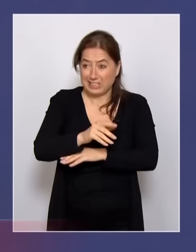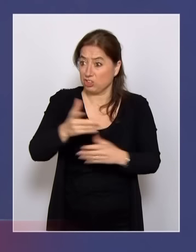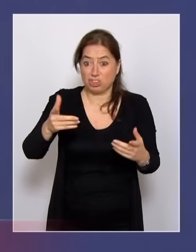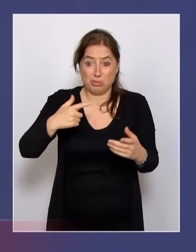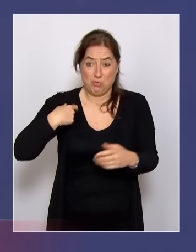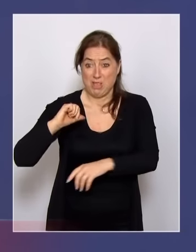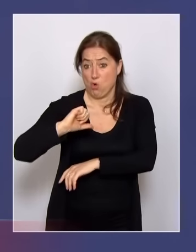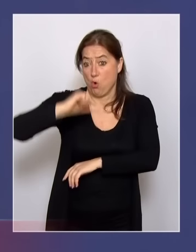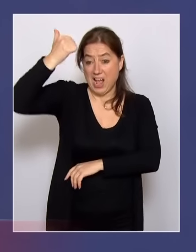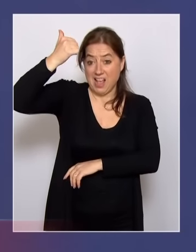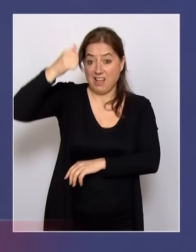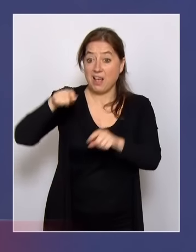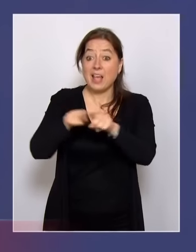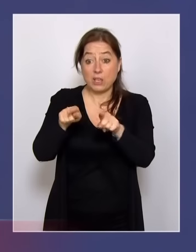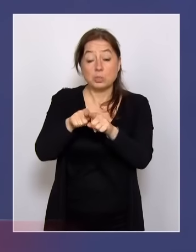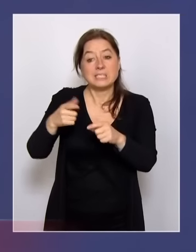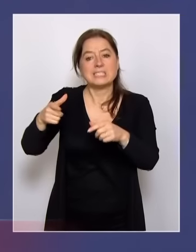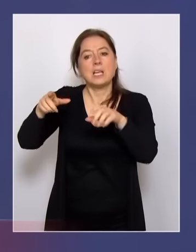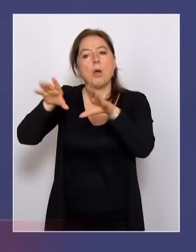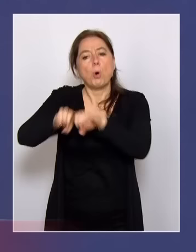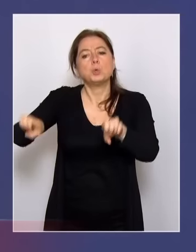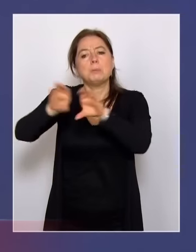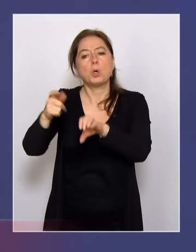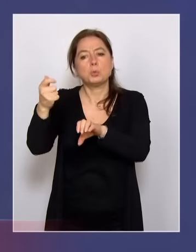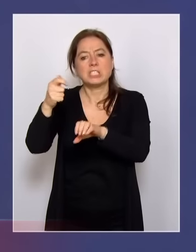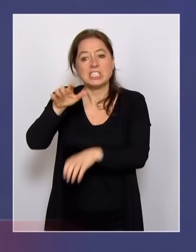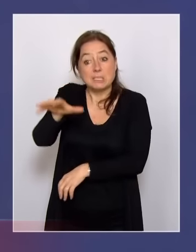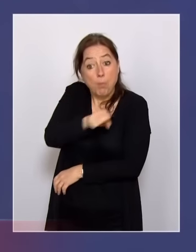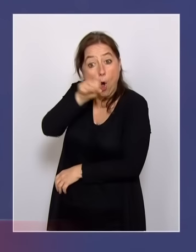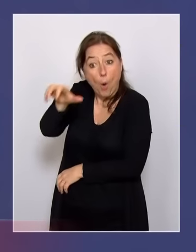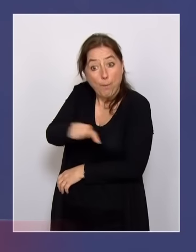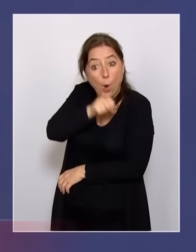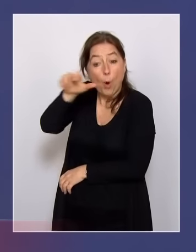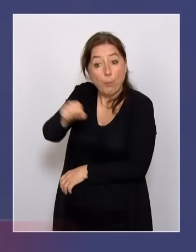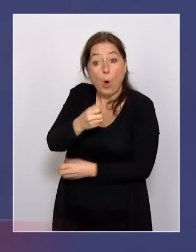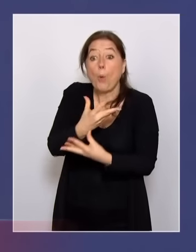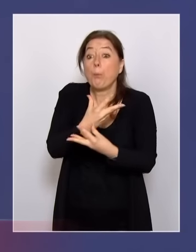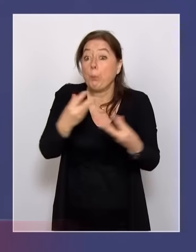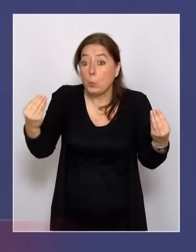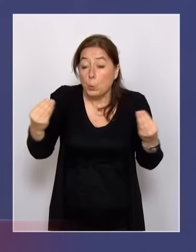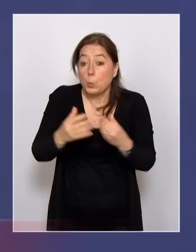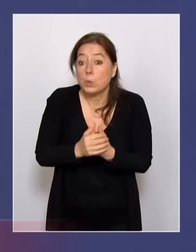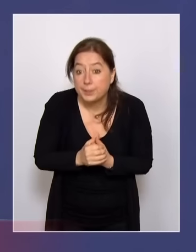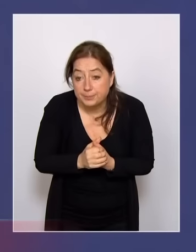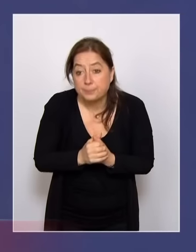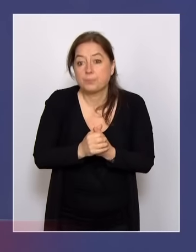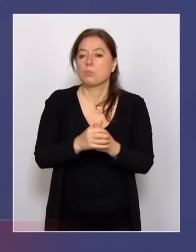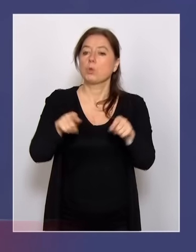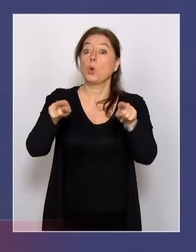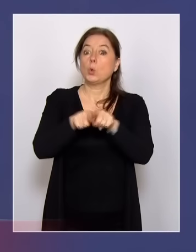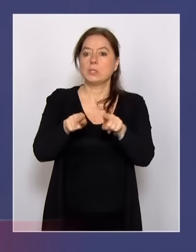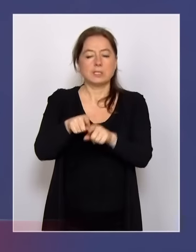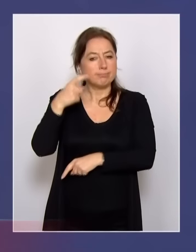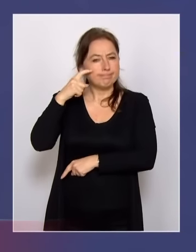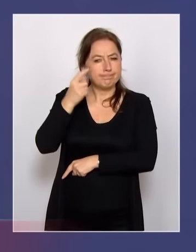richesse qu'il produit. Et puis, le 3e constat qui fonde l'importance du moment que nous